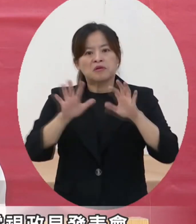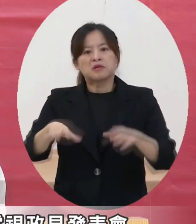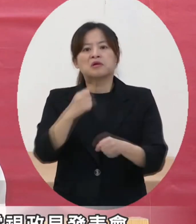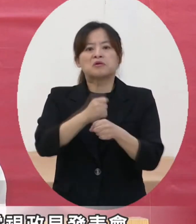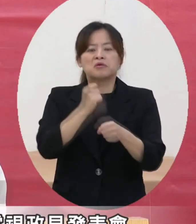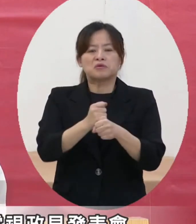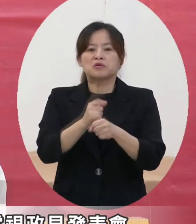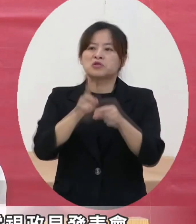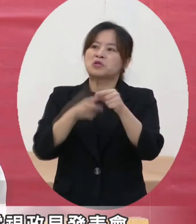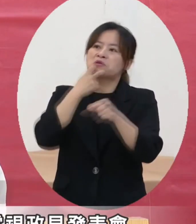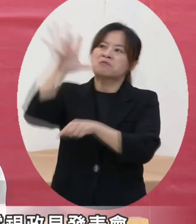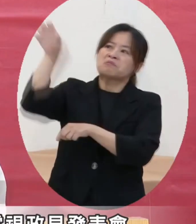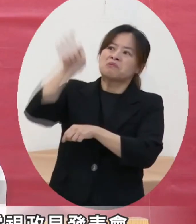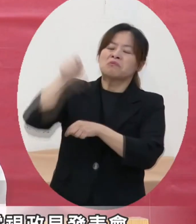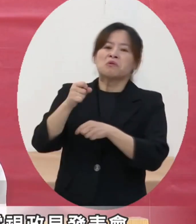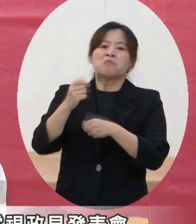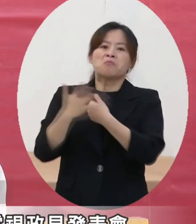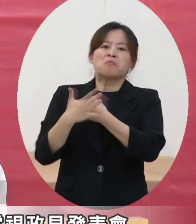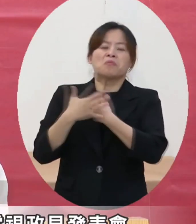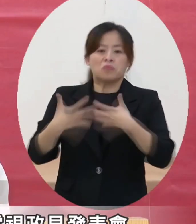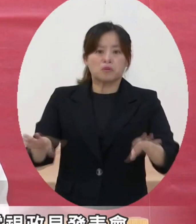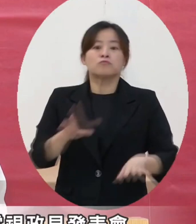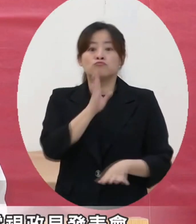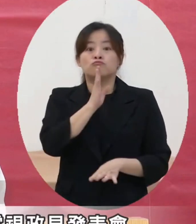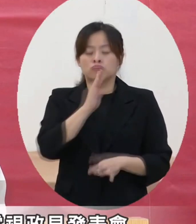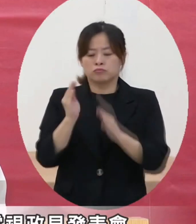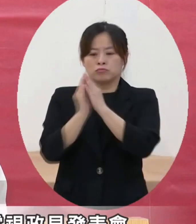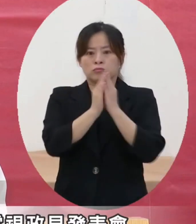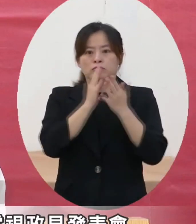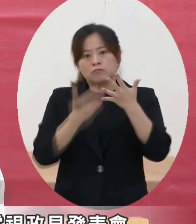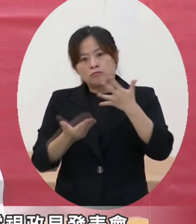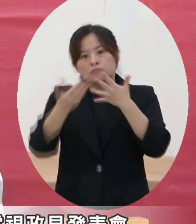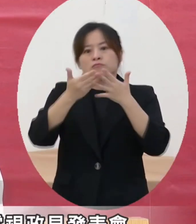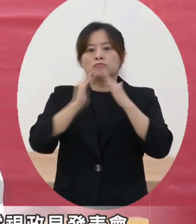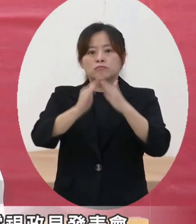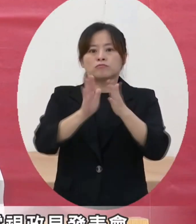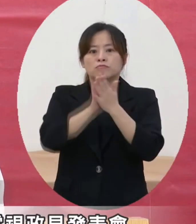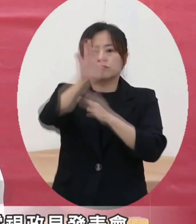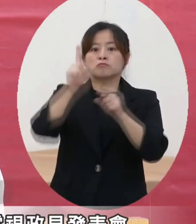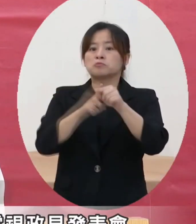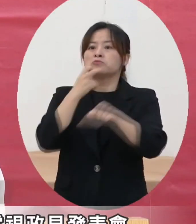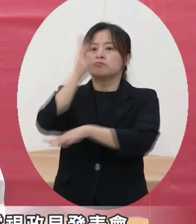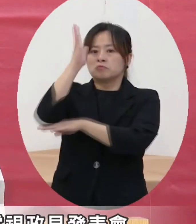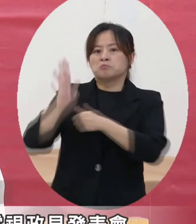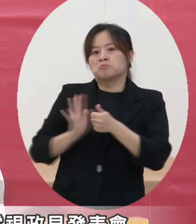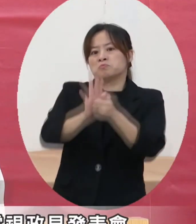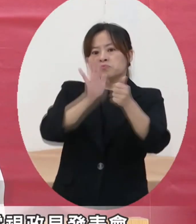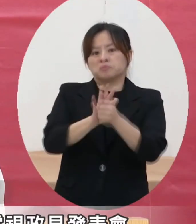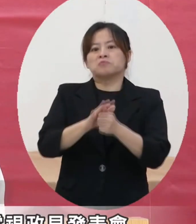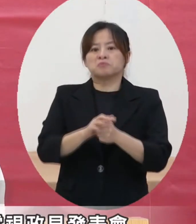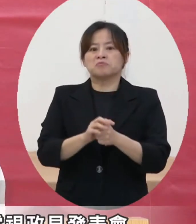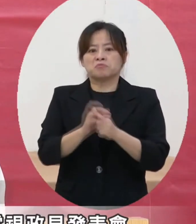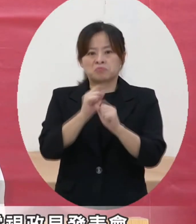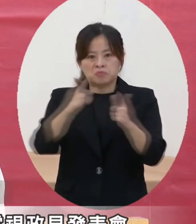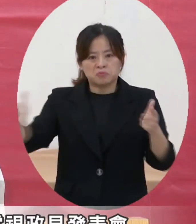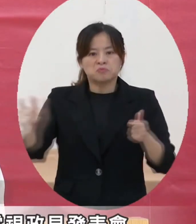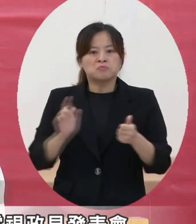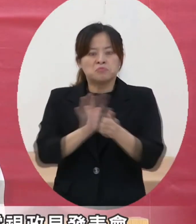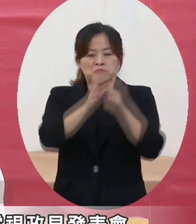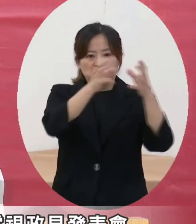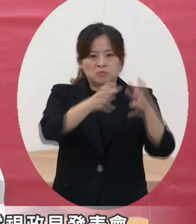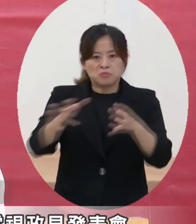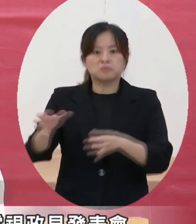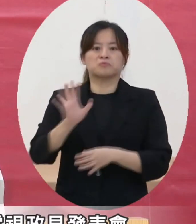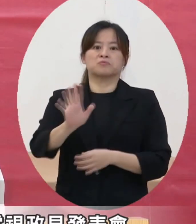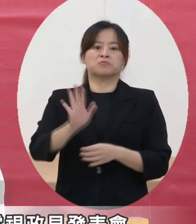委，从中央拿到非常多的资源。确实，桃园在升格之后，中央政府大力的给予他各种硬体的建设，